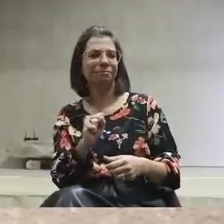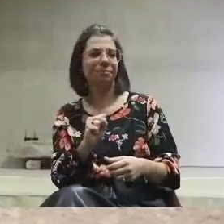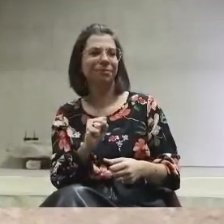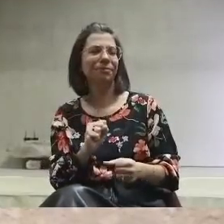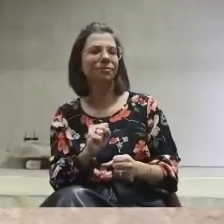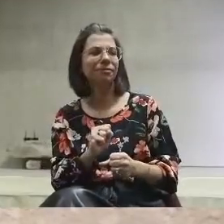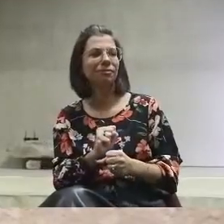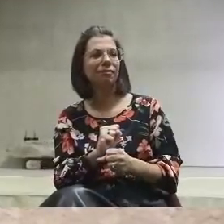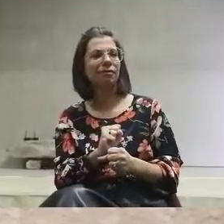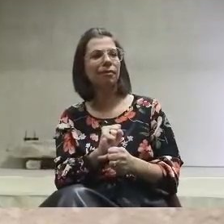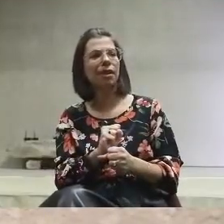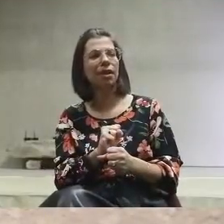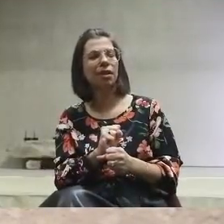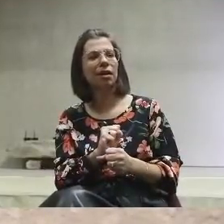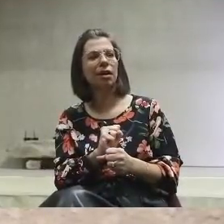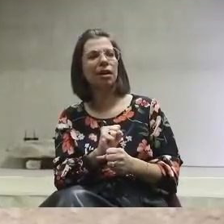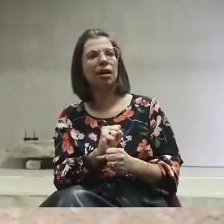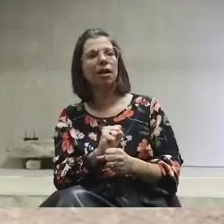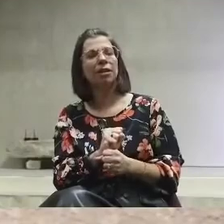bien souvent,